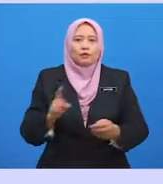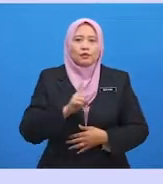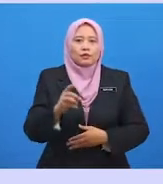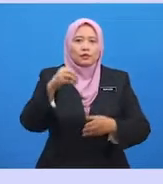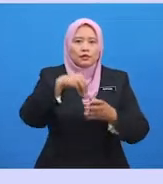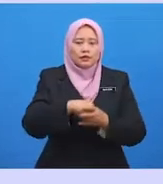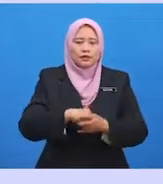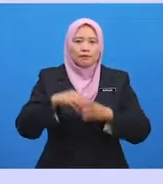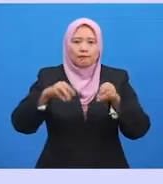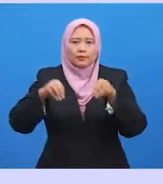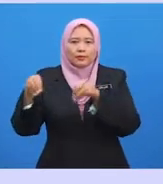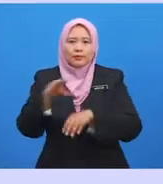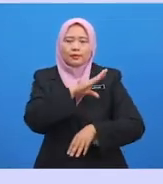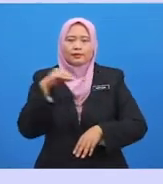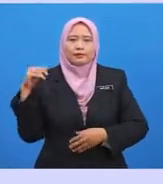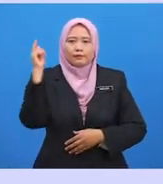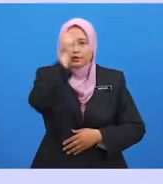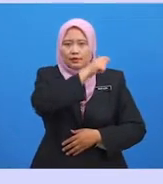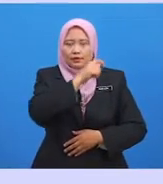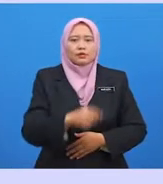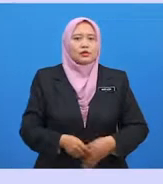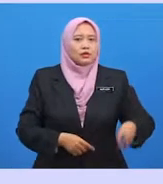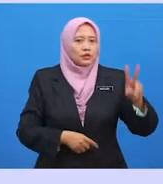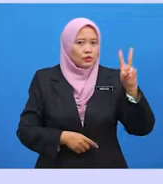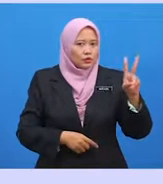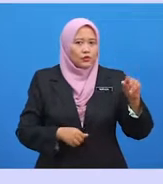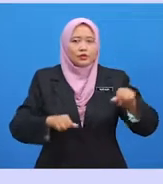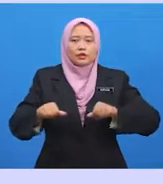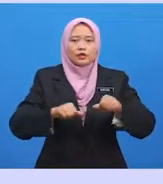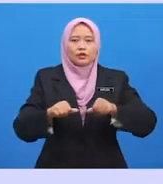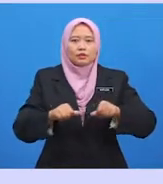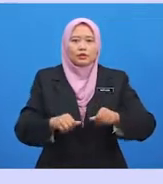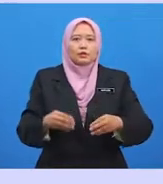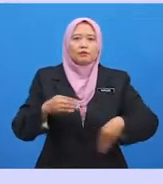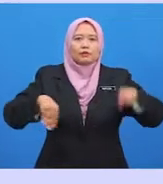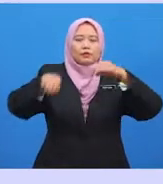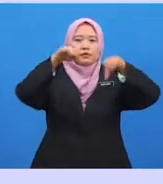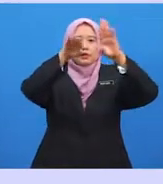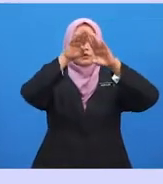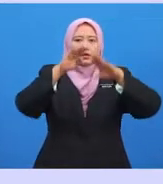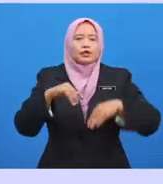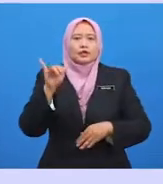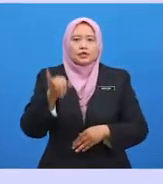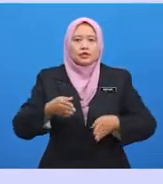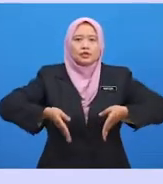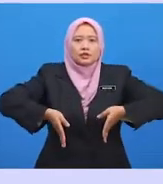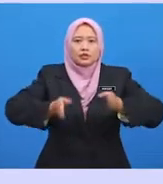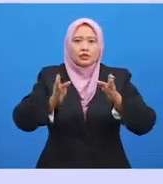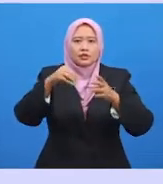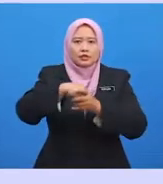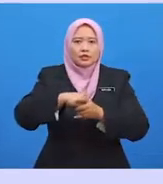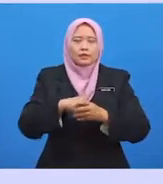kedua activity pembangunan yang dijalankan diatas tanah wakaf dapat memberi peluang